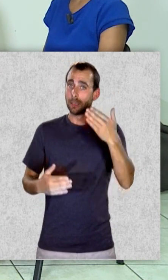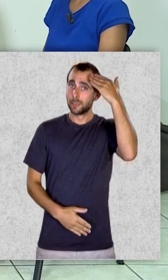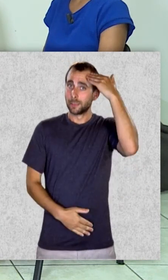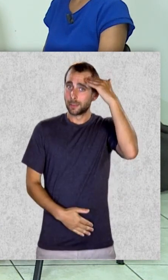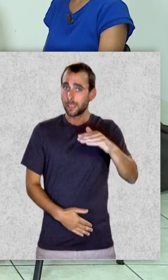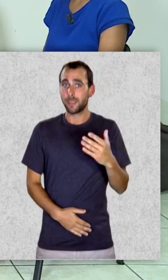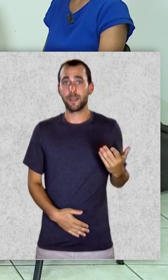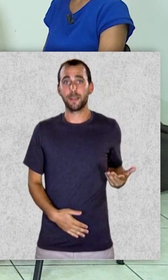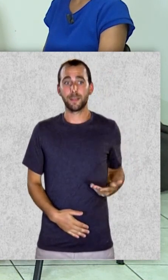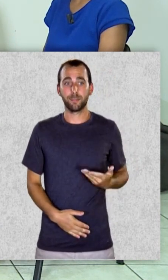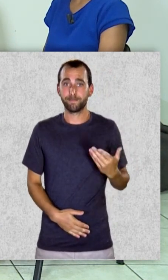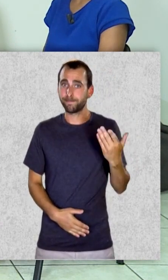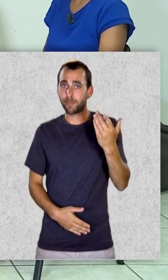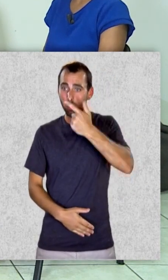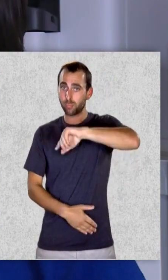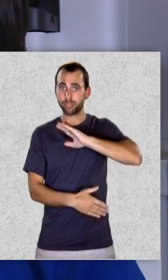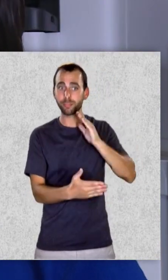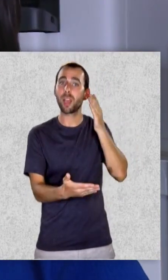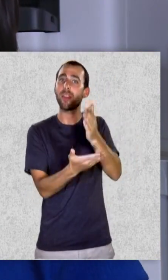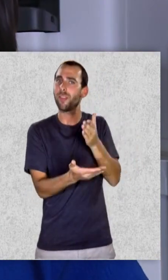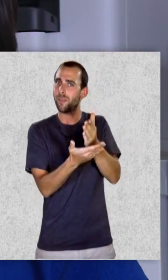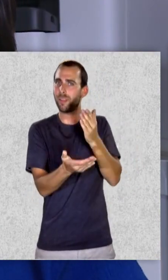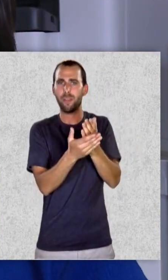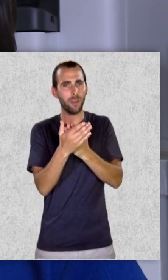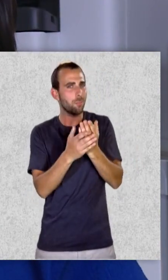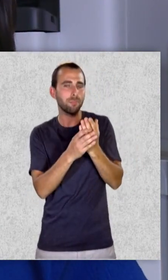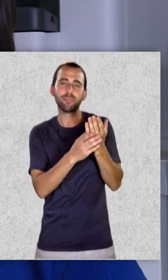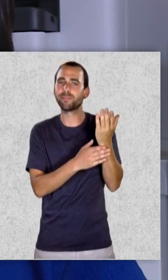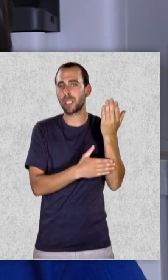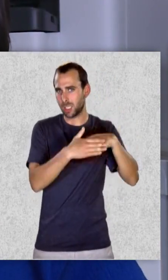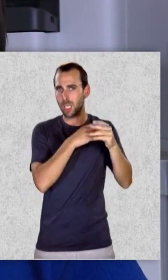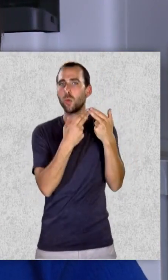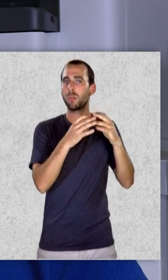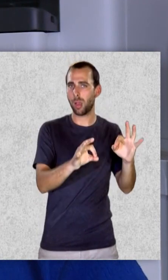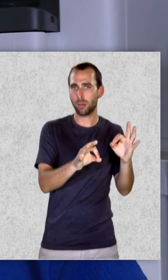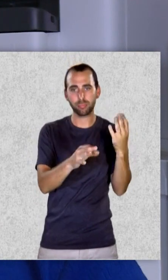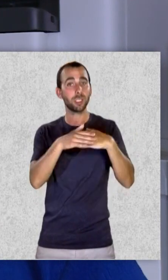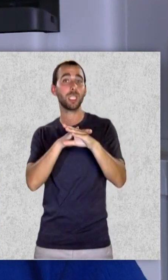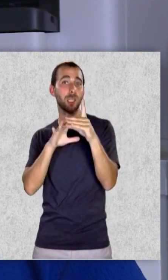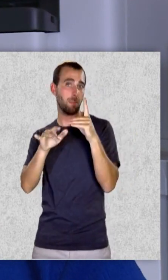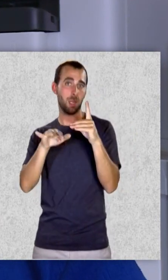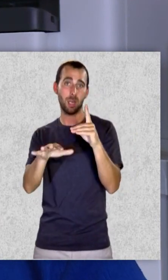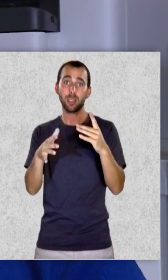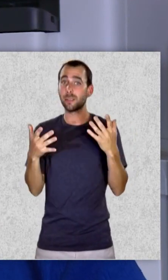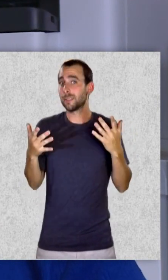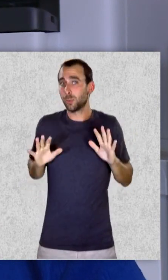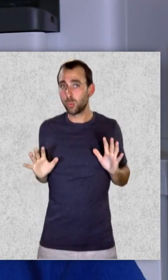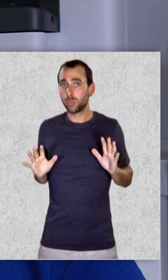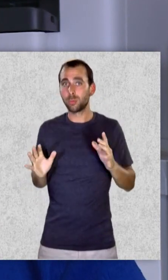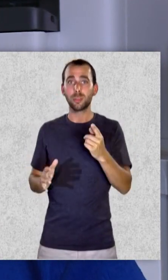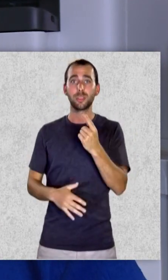faut savoir qu'on intervient essentiellement à Nouméa et à Dambéa,